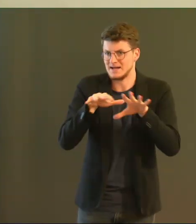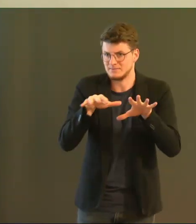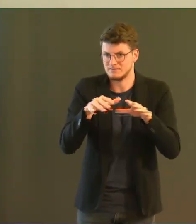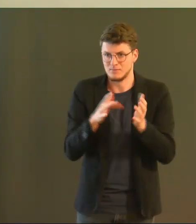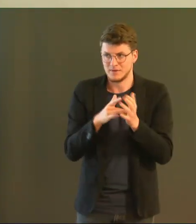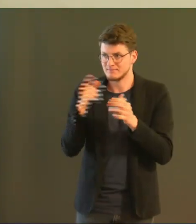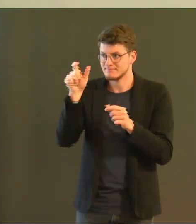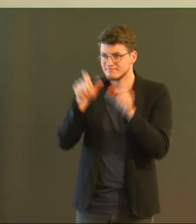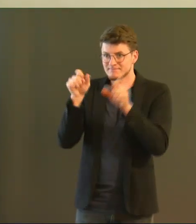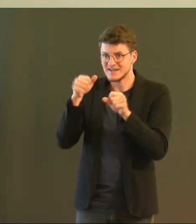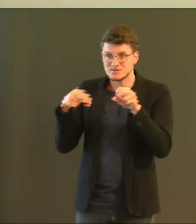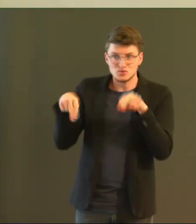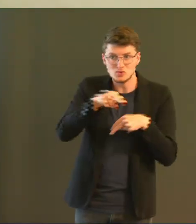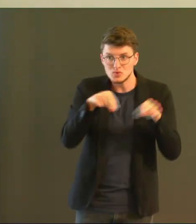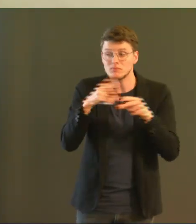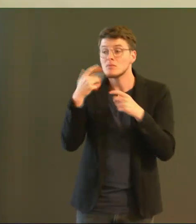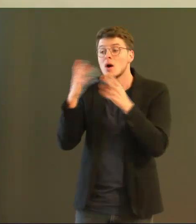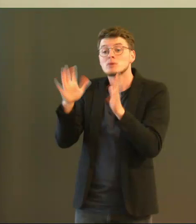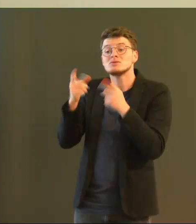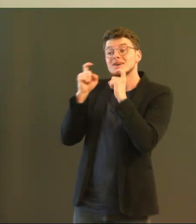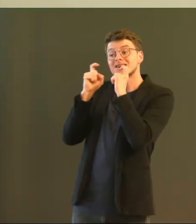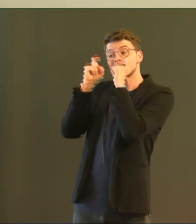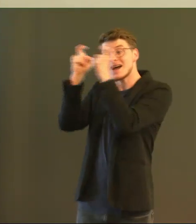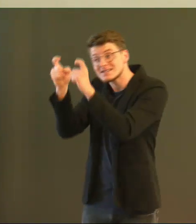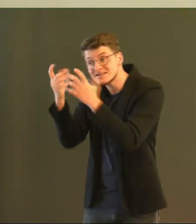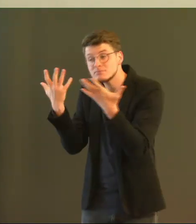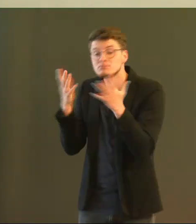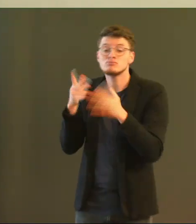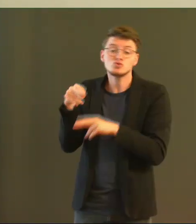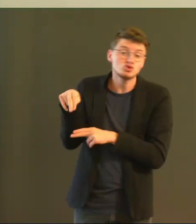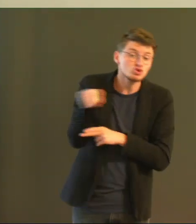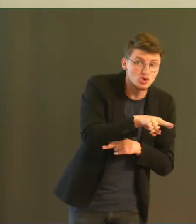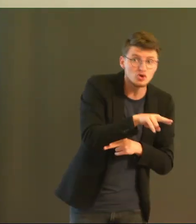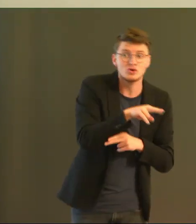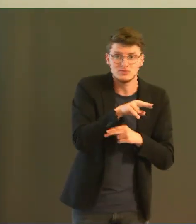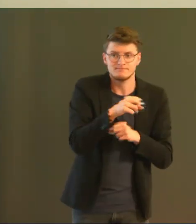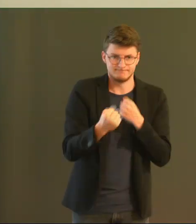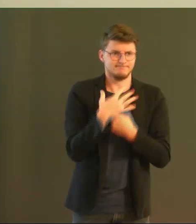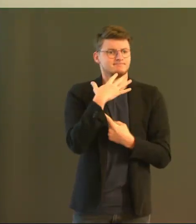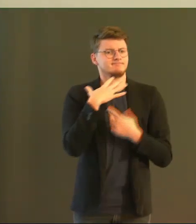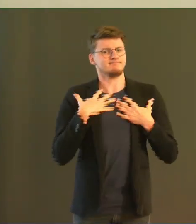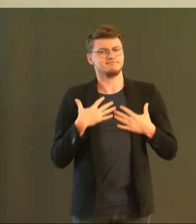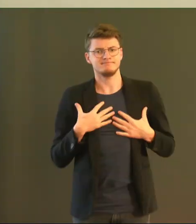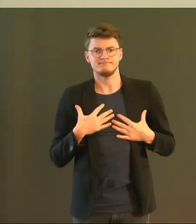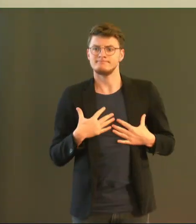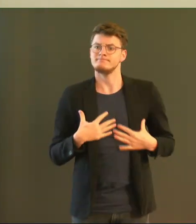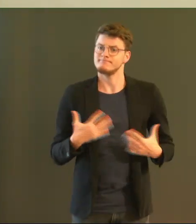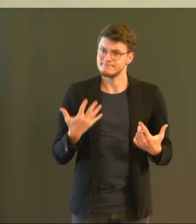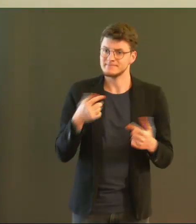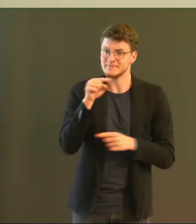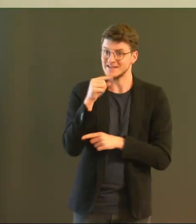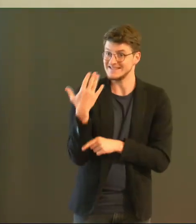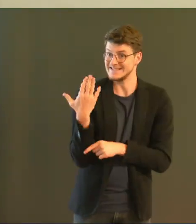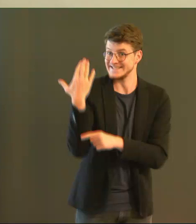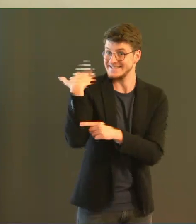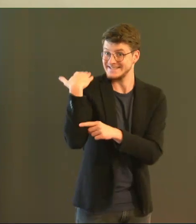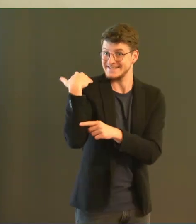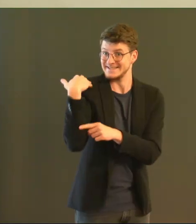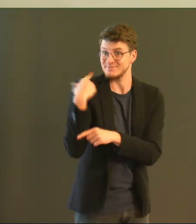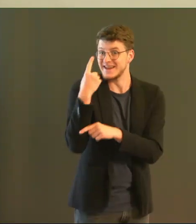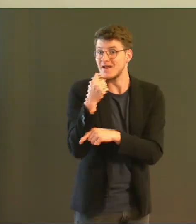m couronnant virus infection la musique occitane au top scientisme diocèse il ya trop de